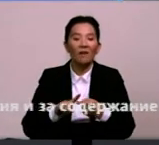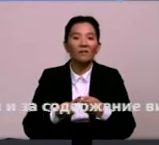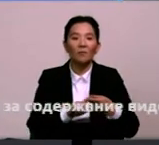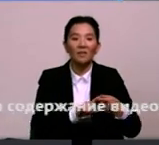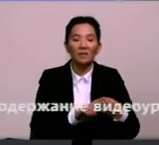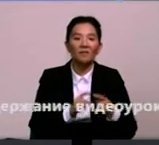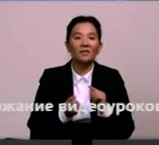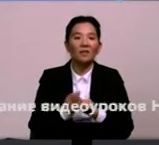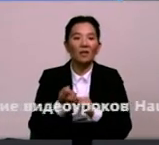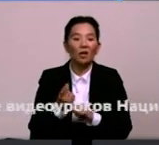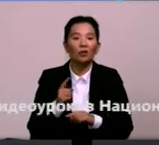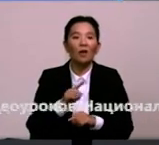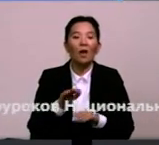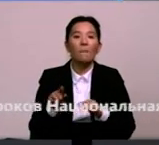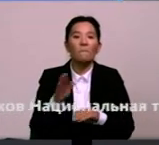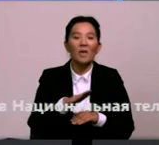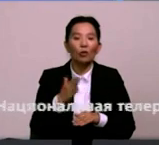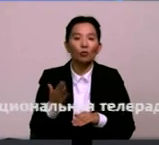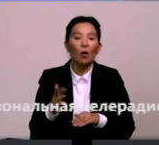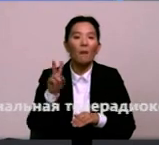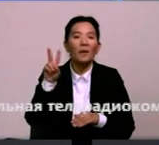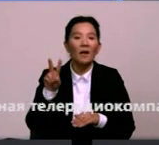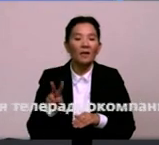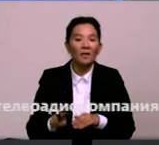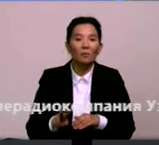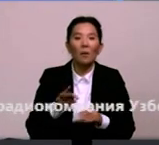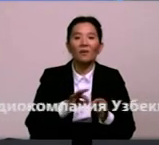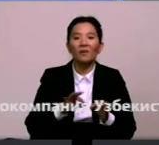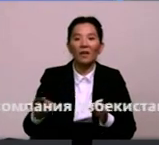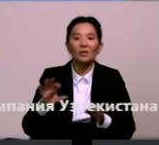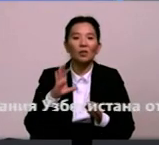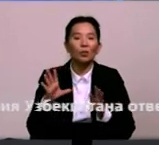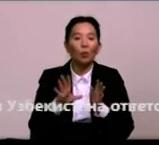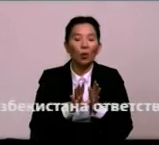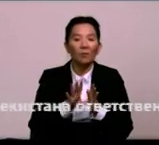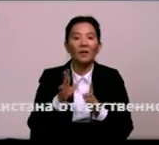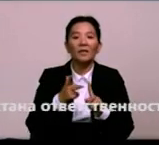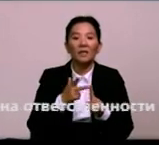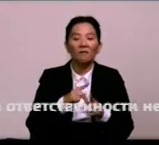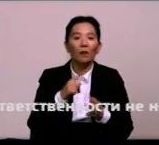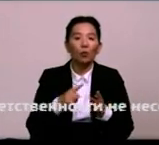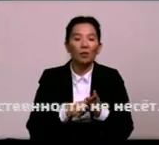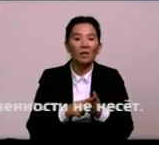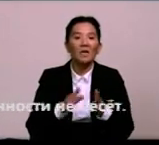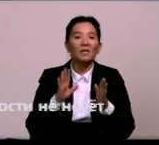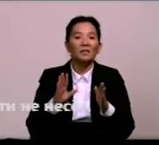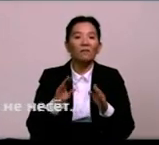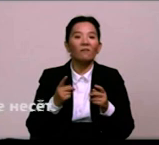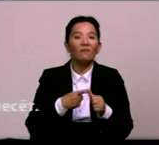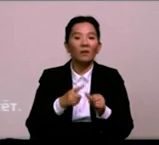взаимодействия, возникающих между параллельными проводниками с током? Третий вопрос.